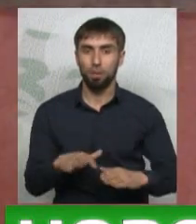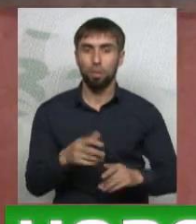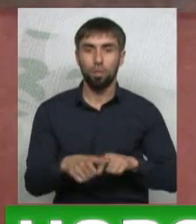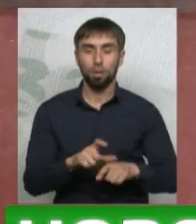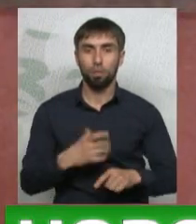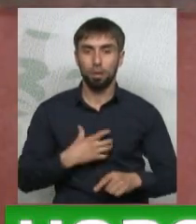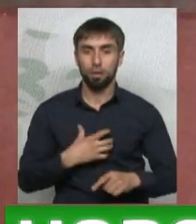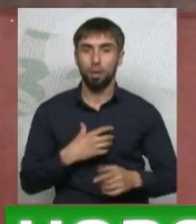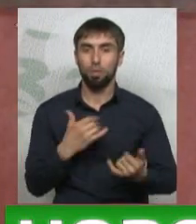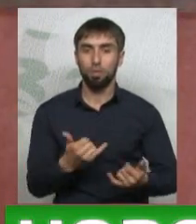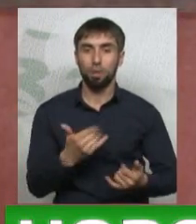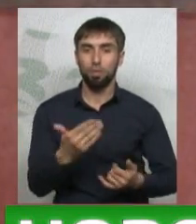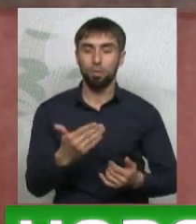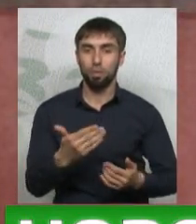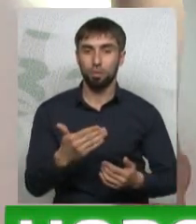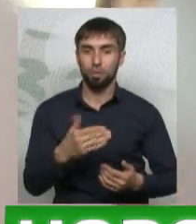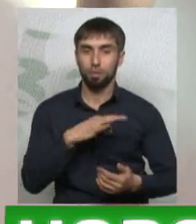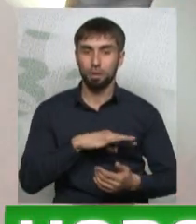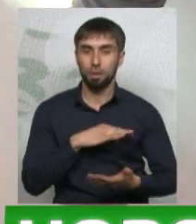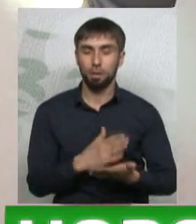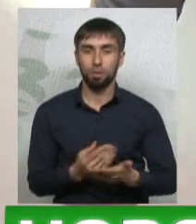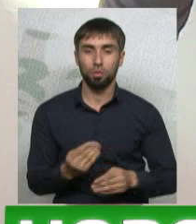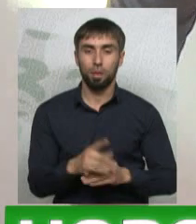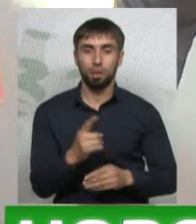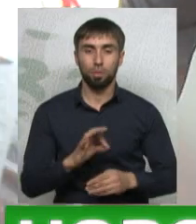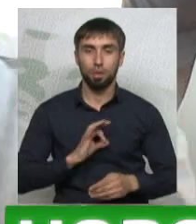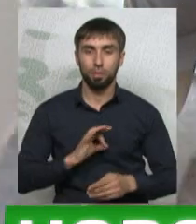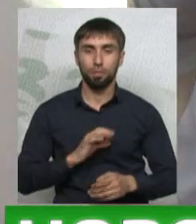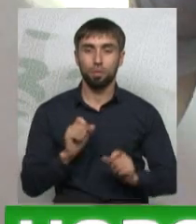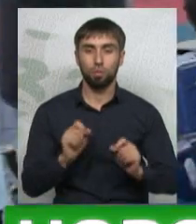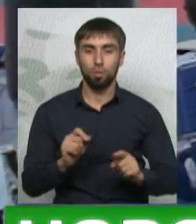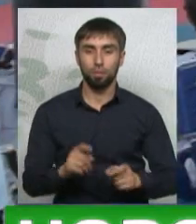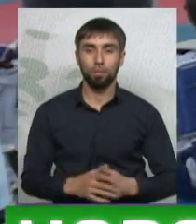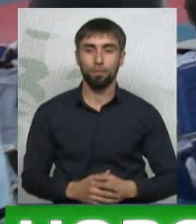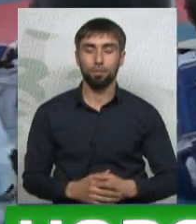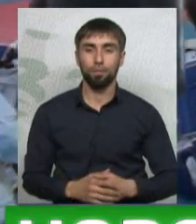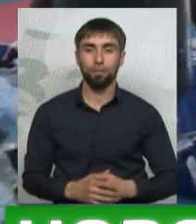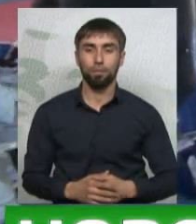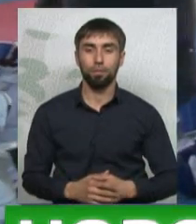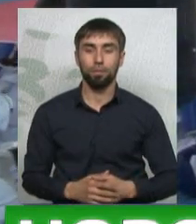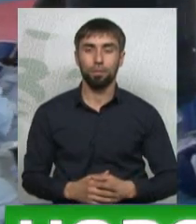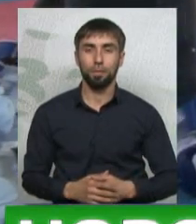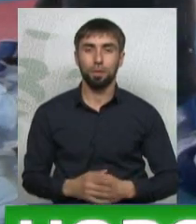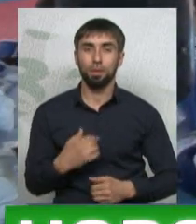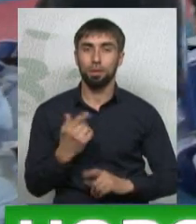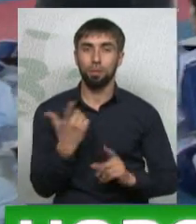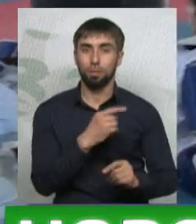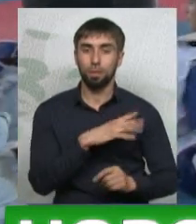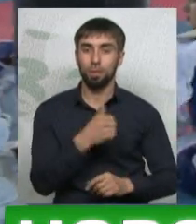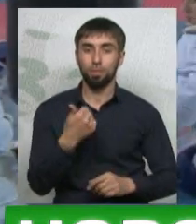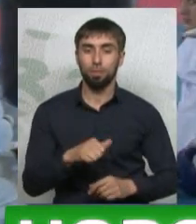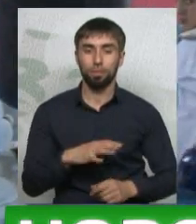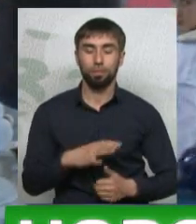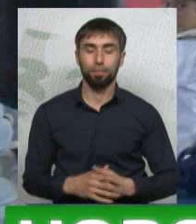очень важно. Сегодня в его копилку наград добавилась еще одна медаль – золотая. Будет хорошо. Тебе че первый, я уже